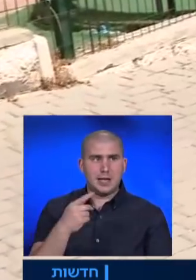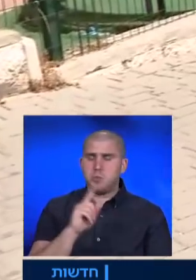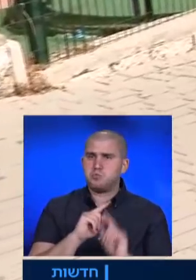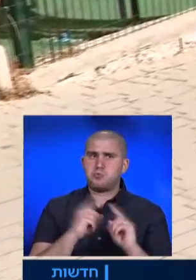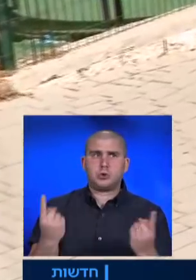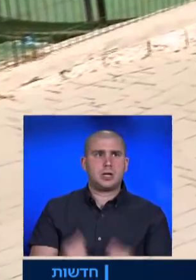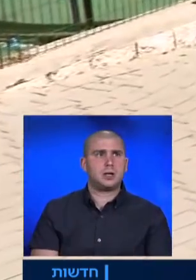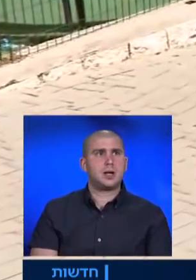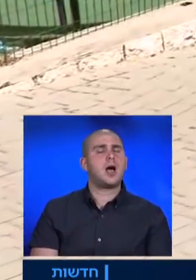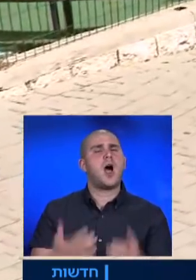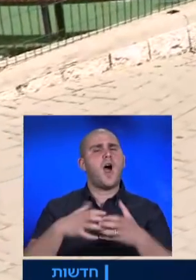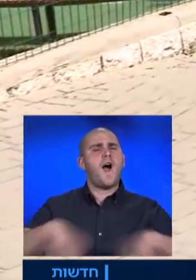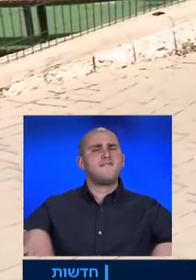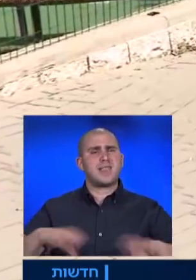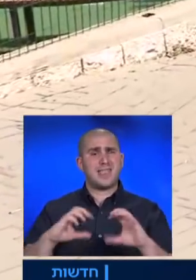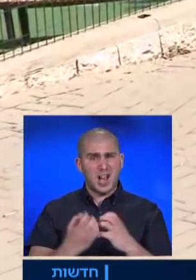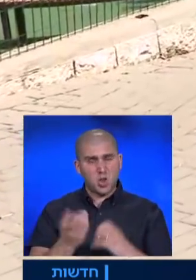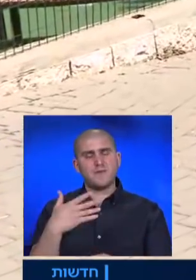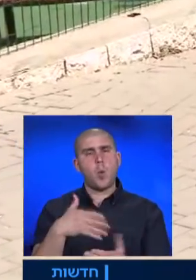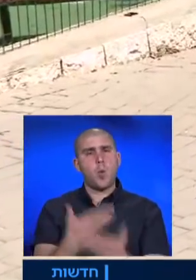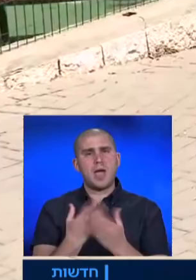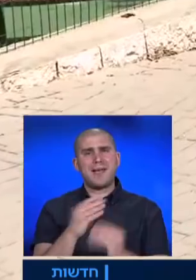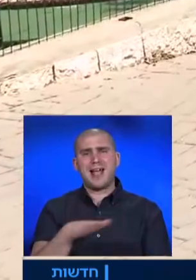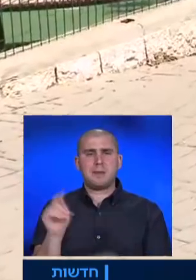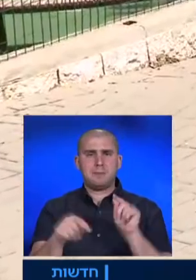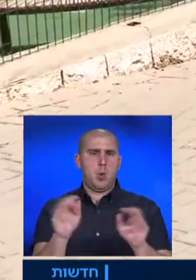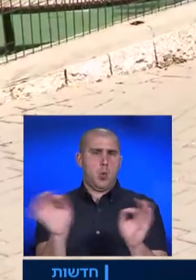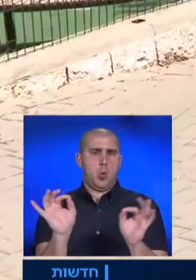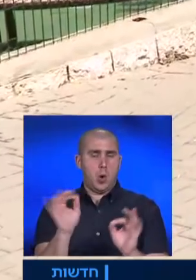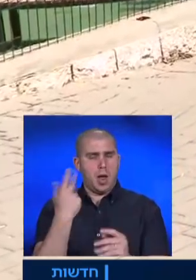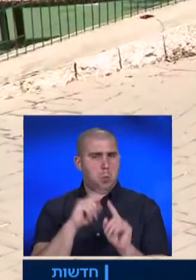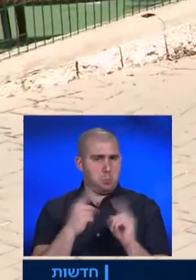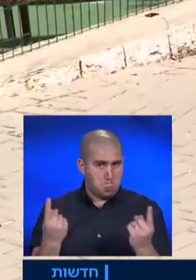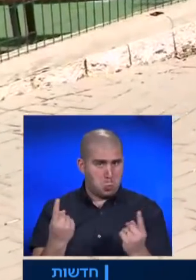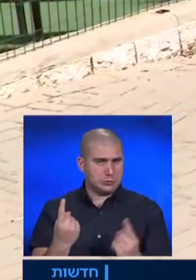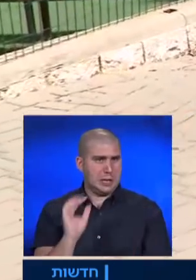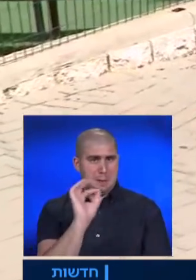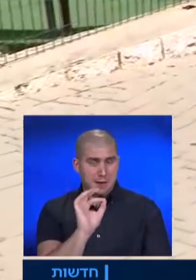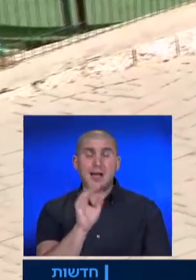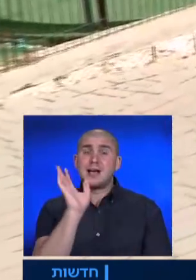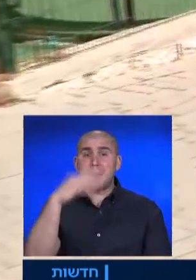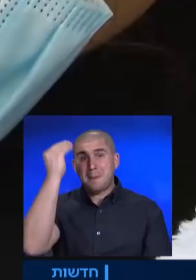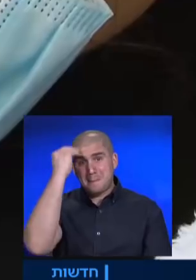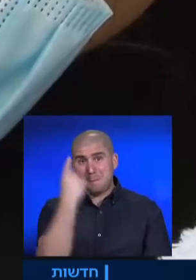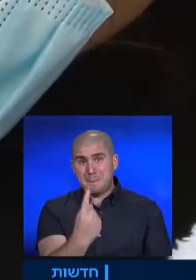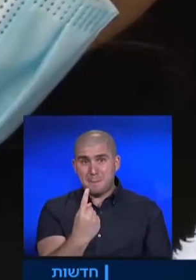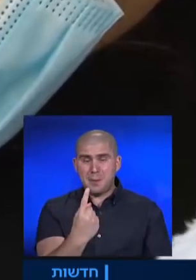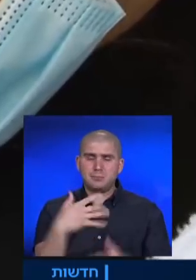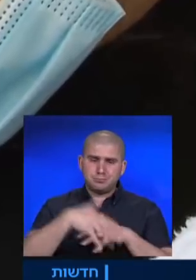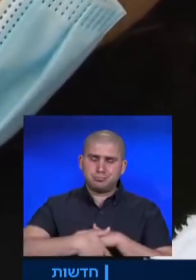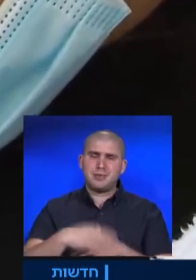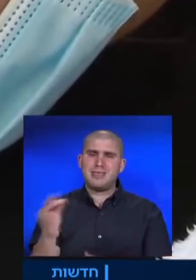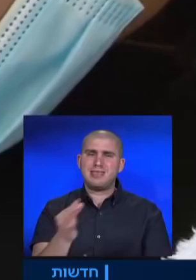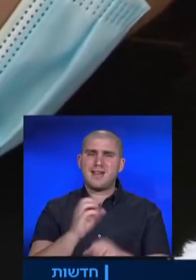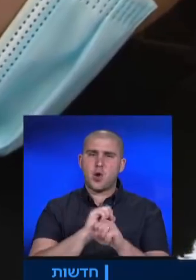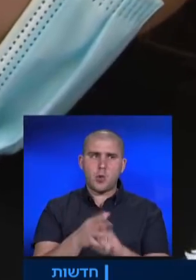הפרדת הכיתות והעובדה שילדים רבים לא הגיעו היום היו מוזרות בעיניהן, בלימודים בצל נגיף קורונה. אסור היה